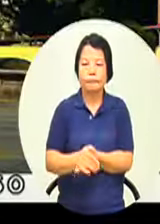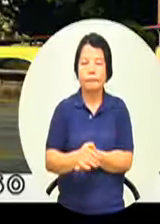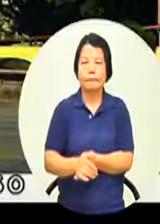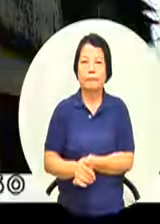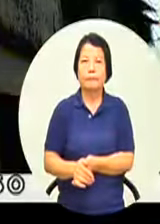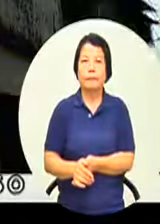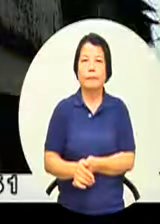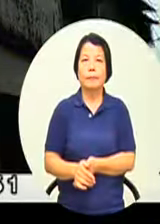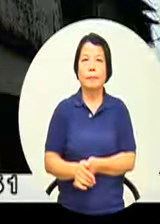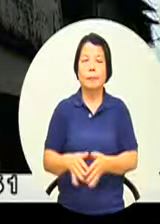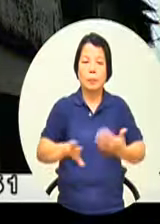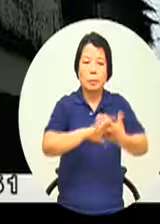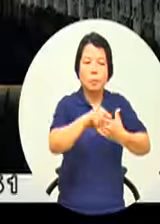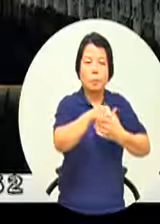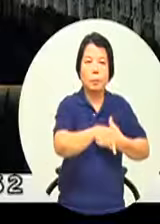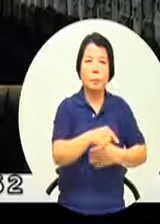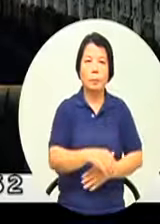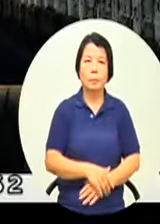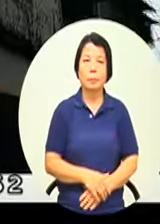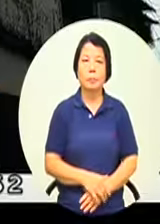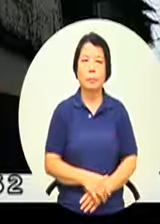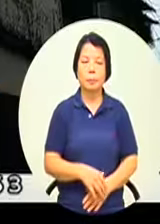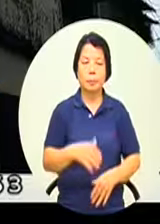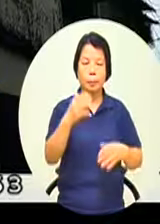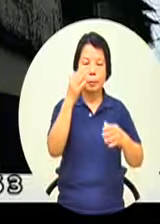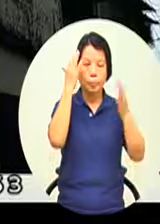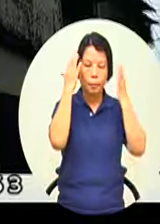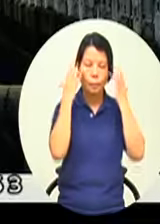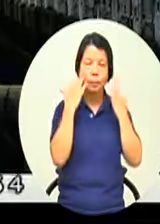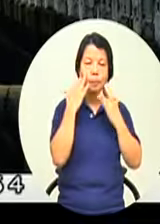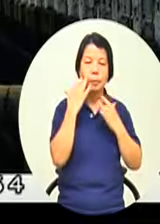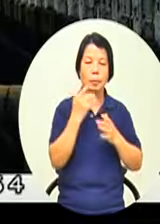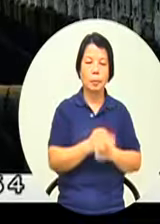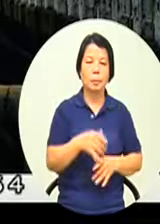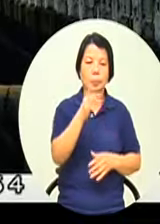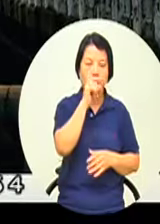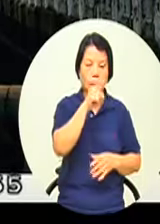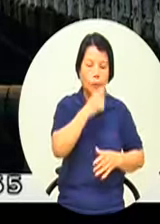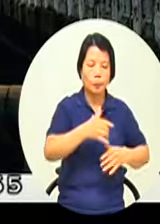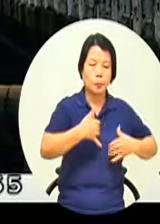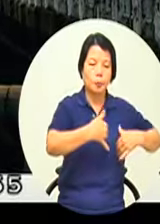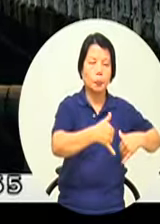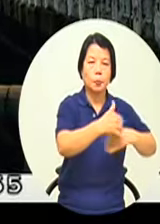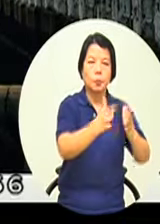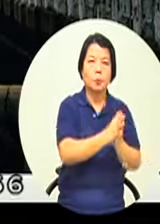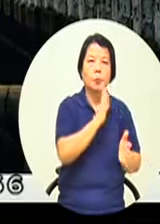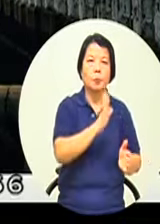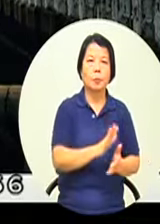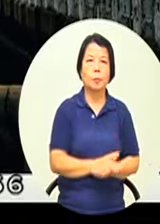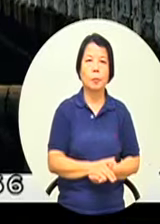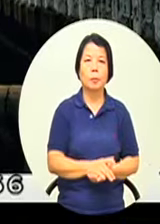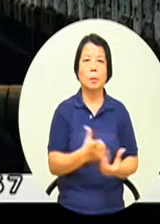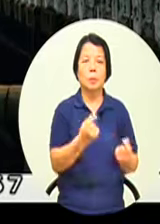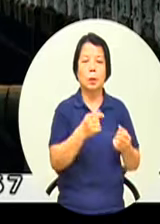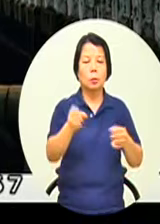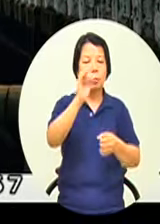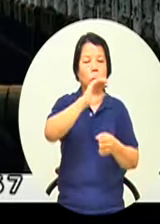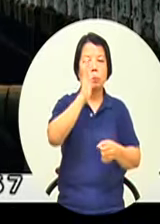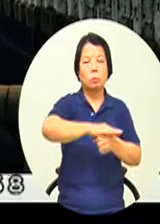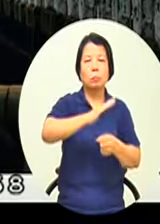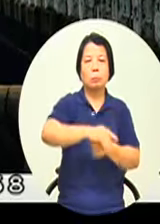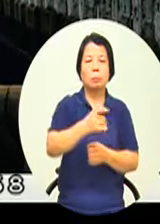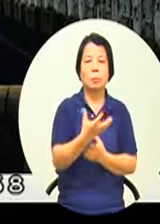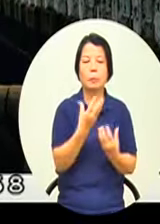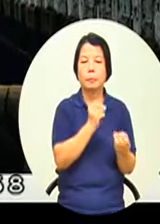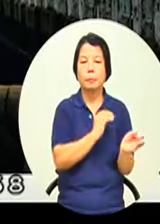是另外这边，南子旧街这条，南子旧街三十巷这边，另外对面边就是这样， 啊，无法度加盖。啊，我